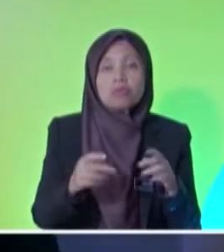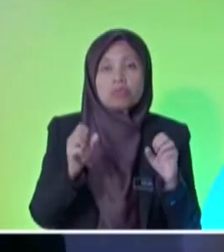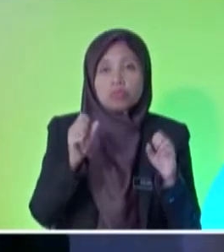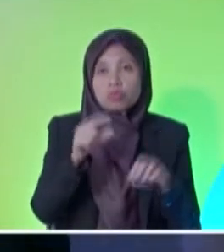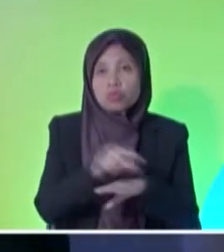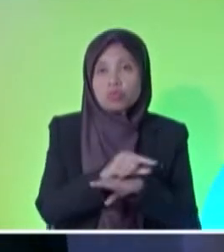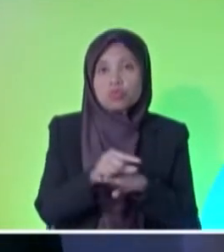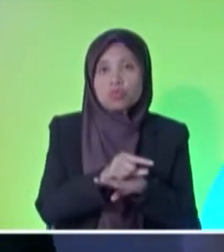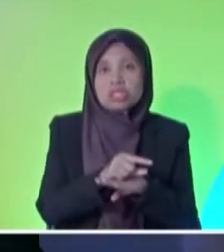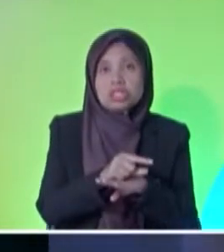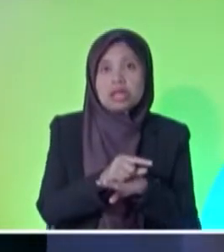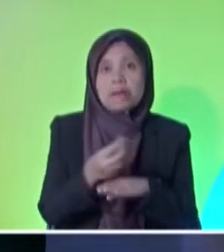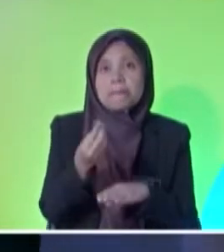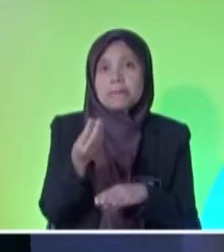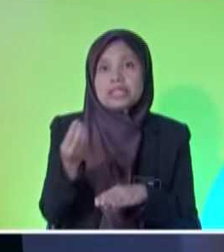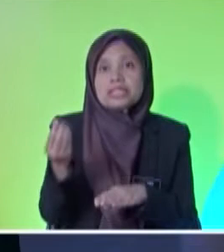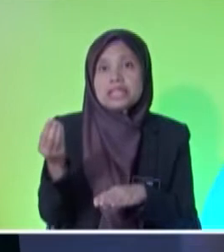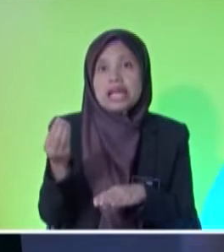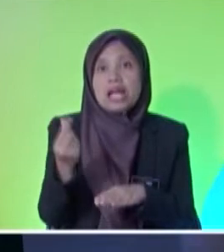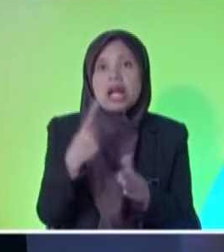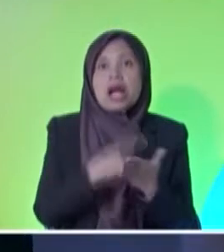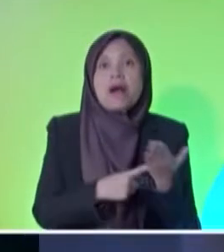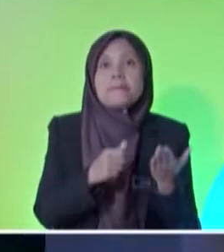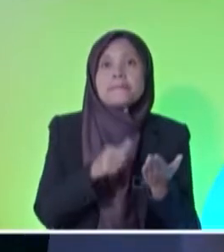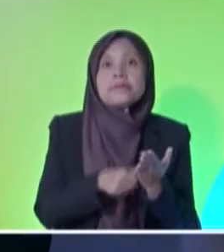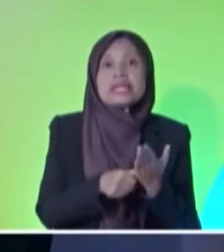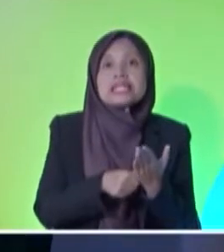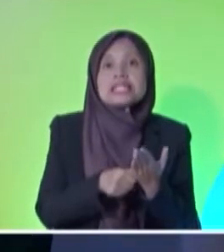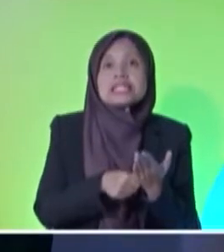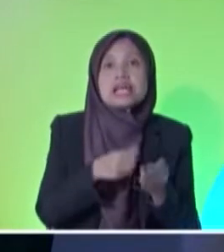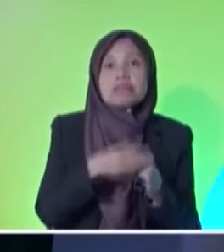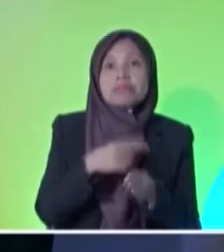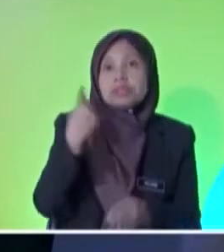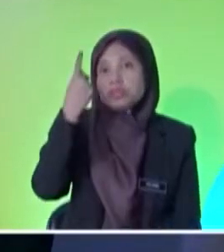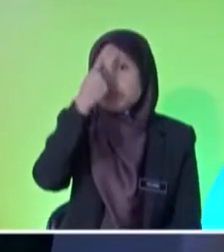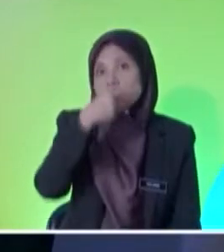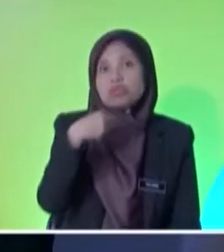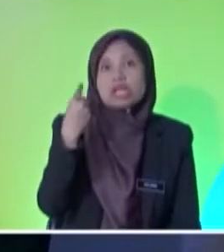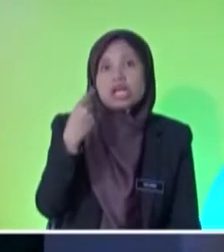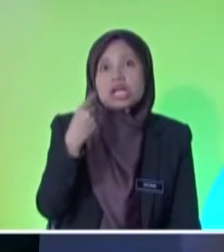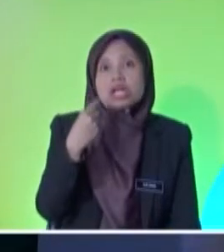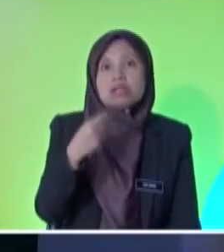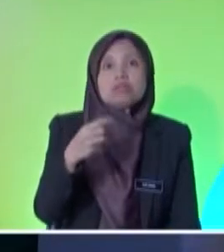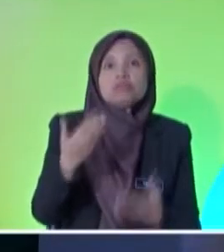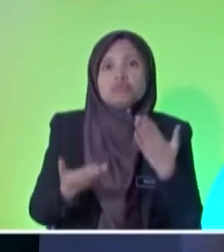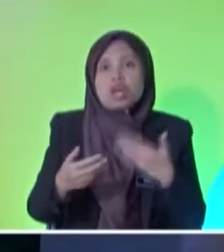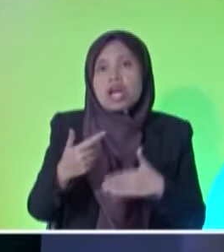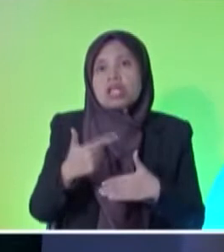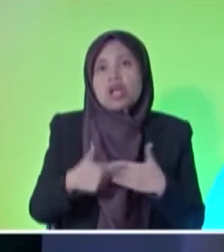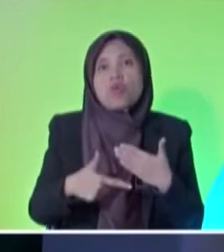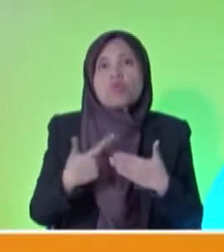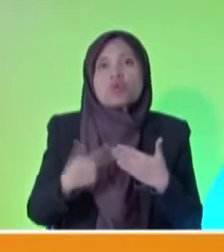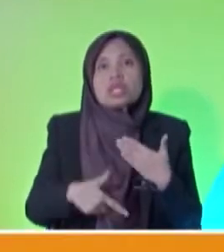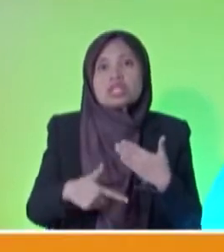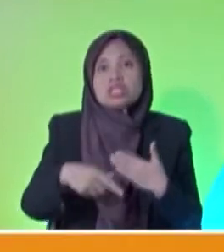untuk bertayammum apakah kesan pada wajah Fahri ahlu ke-2 Kenapa Dek Coba